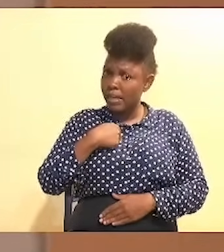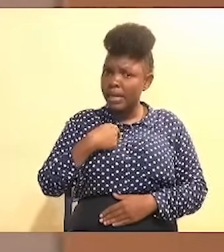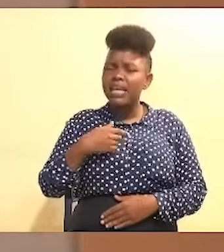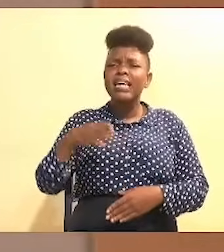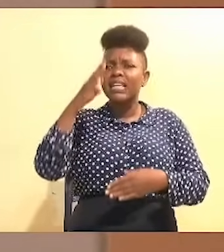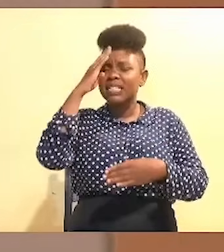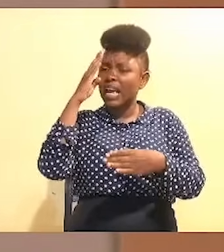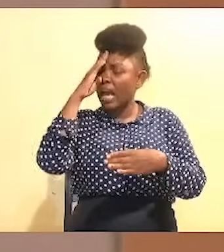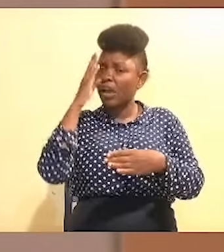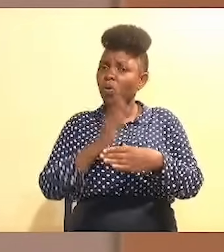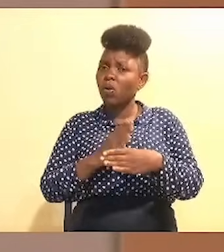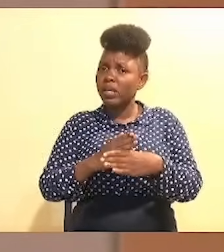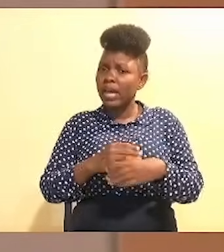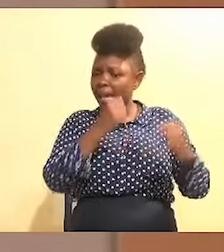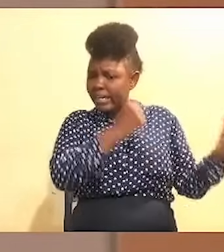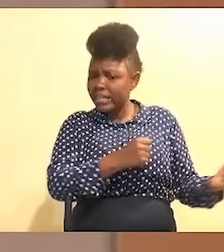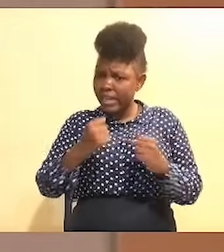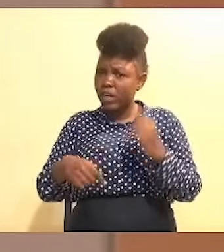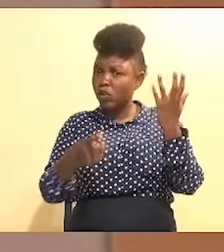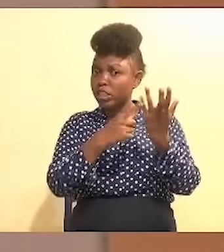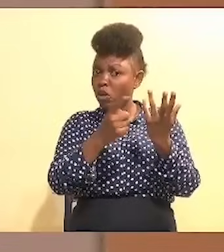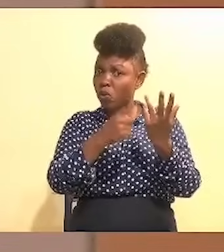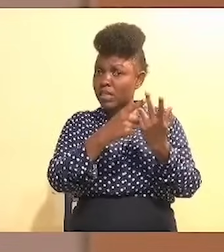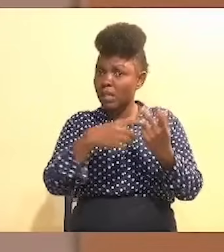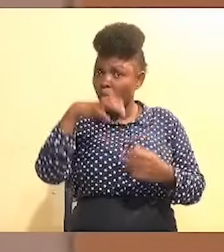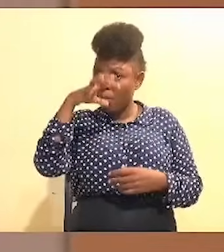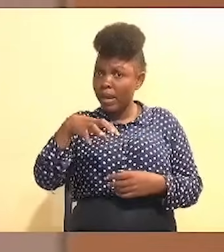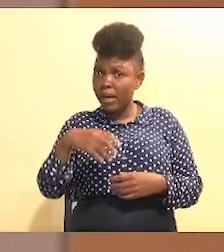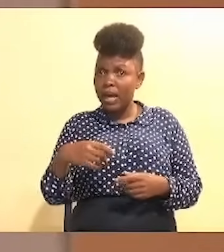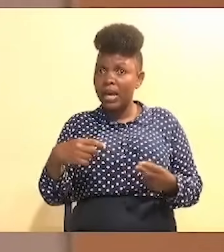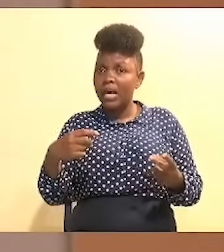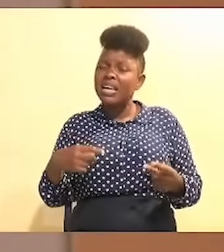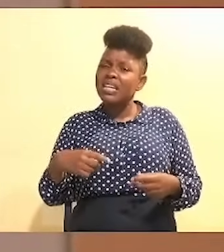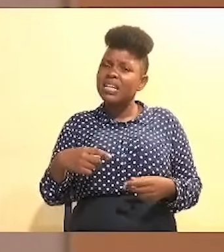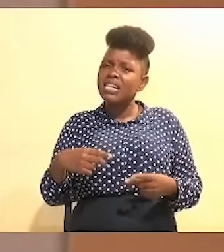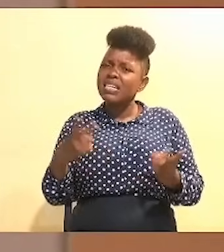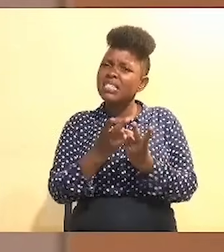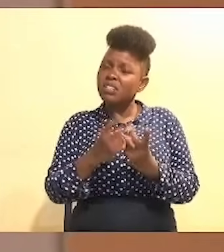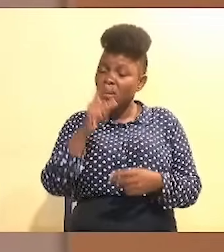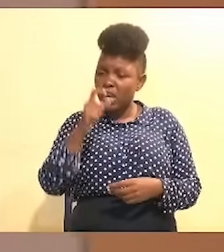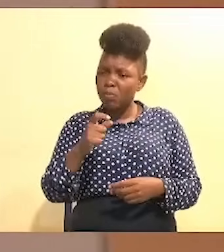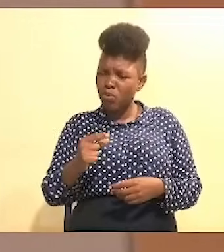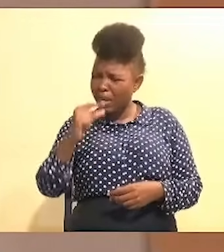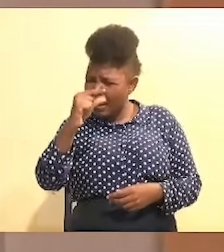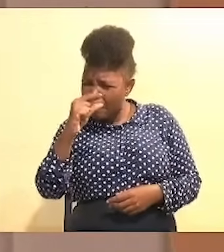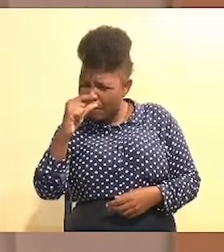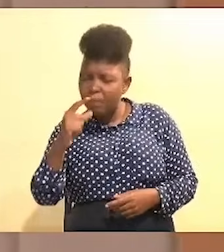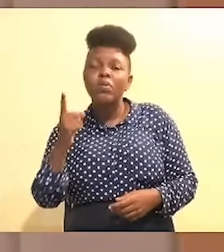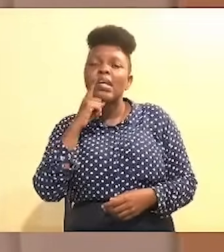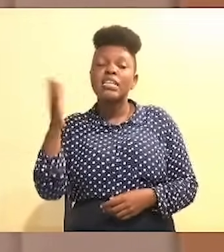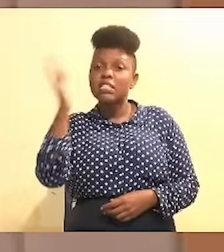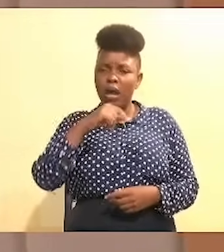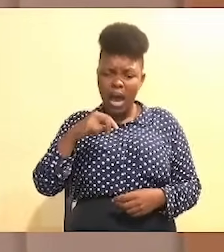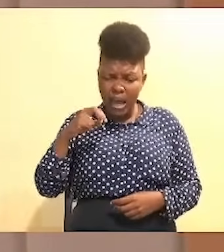Kisaikolojia, kitendo cha kuhesabu miaka ni sawa na mtu ambaye anapanda mbegu kila siku anachungulia itaota lini.